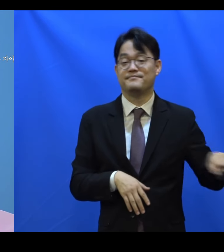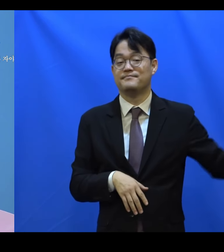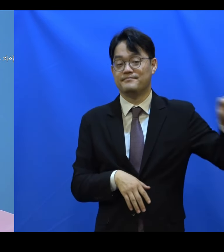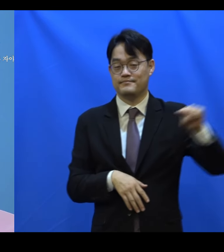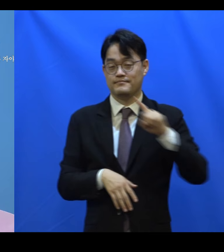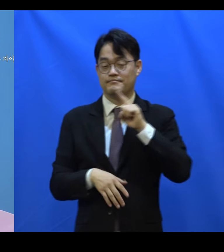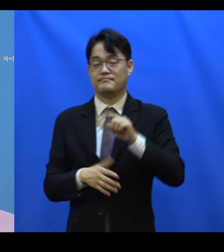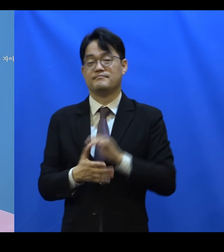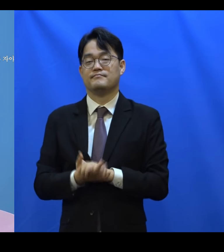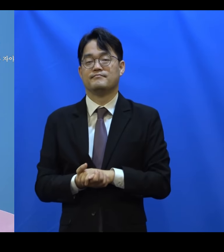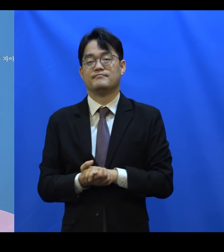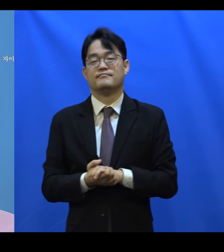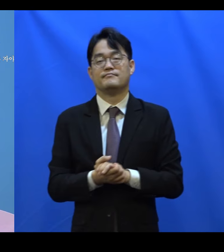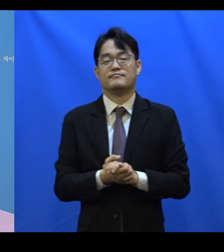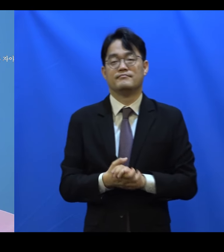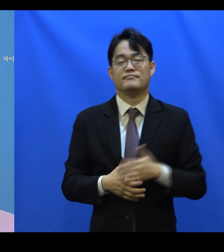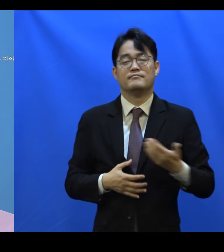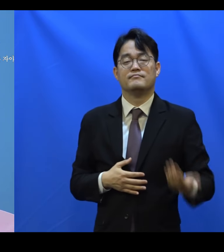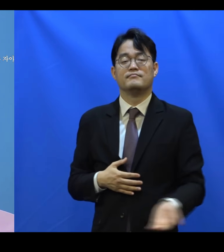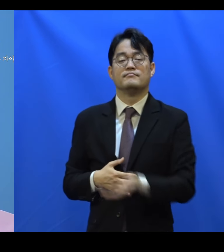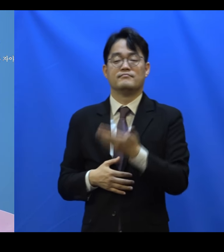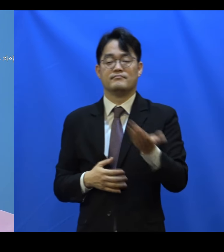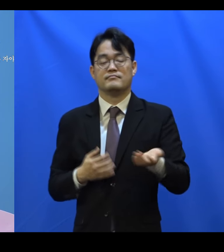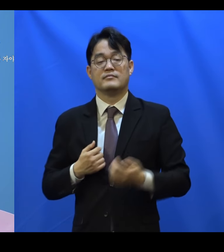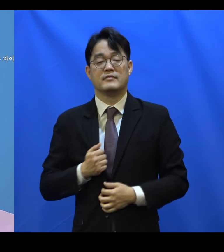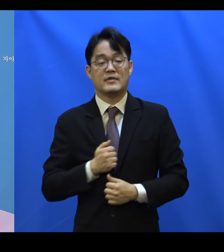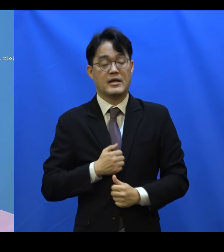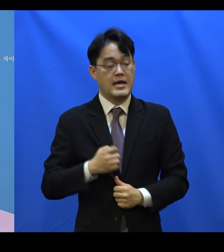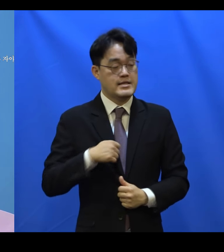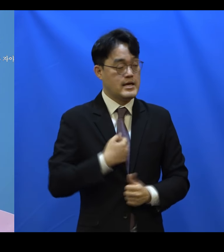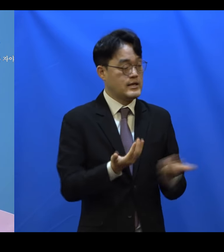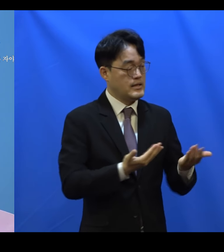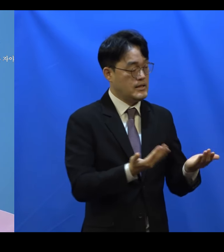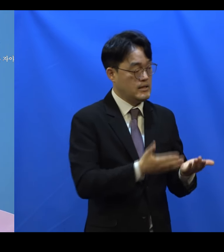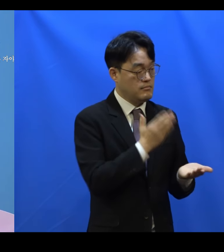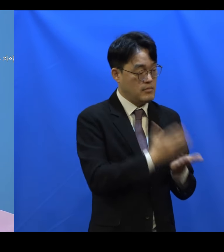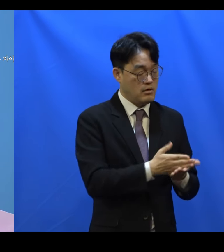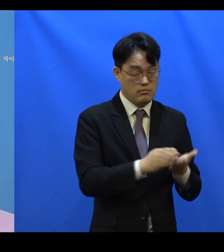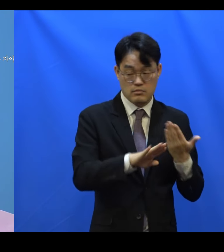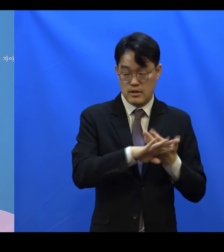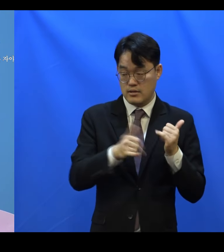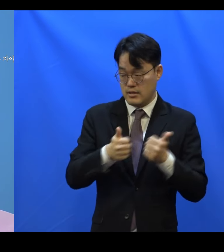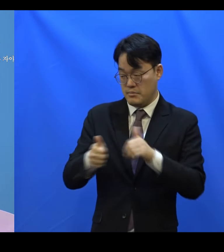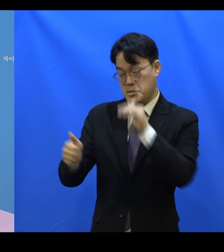여러분, 자기 일을 하지 않고 남의 일에 간섭을 잘하는 사람들이 있습니다.